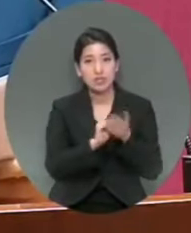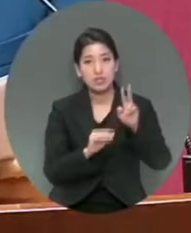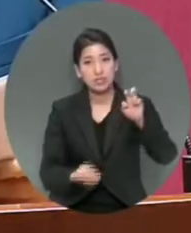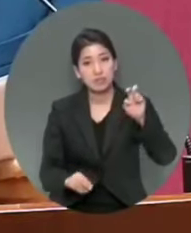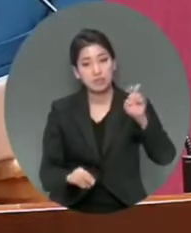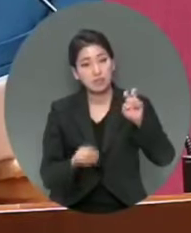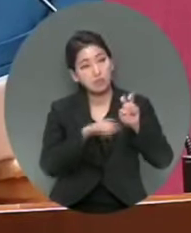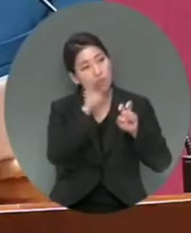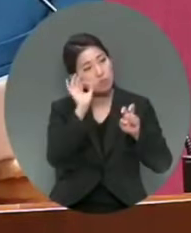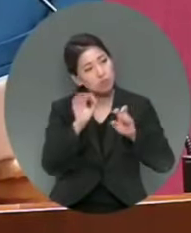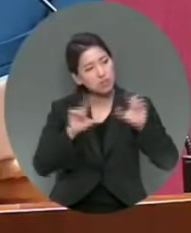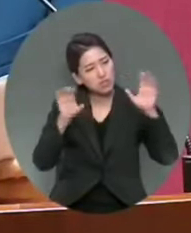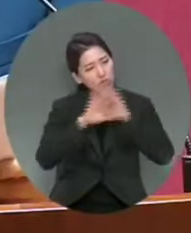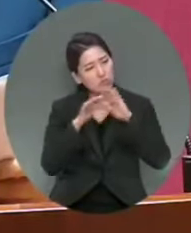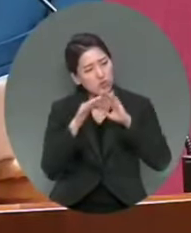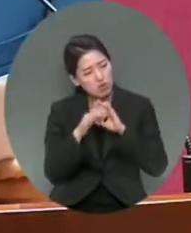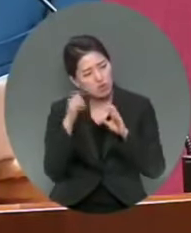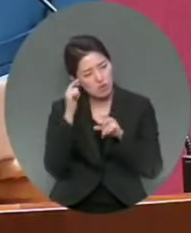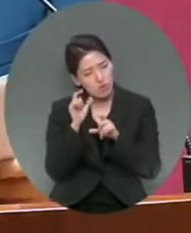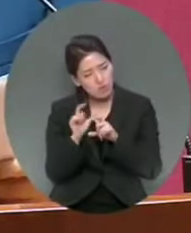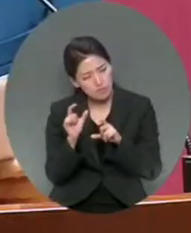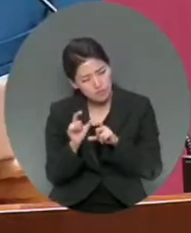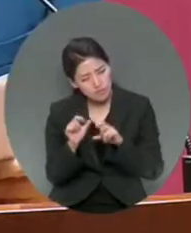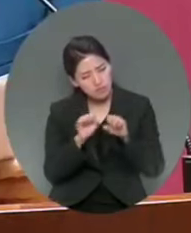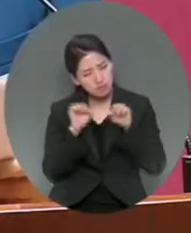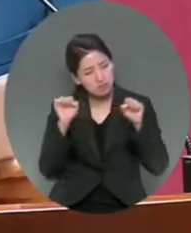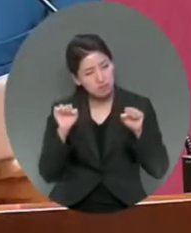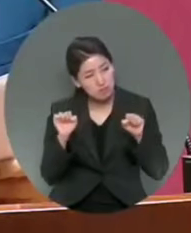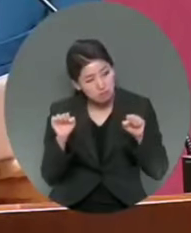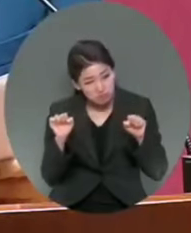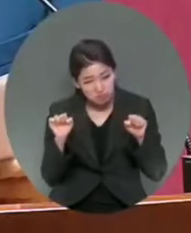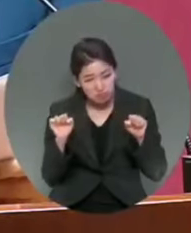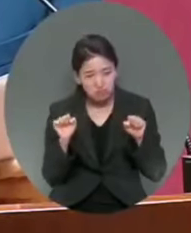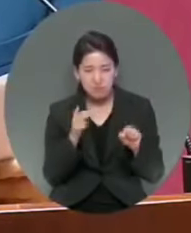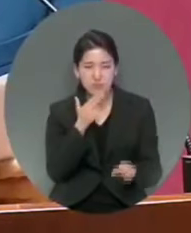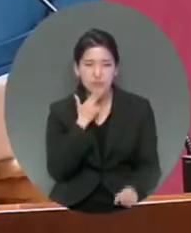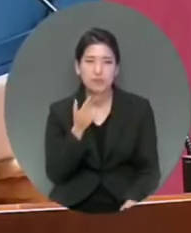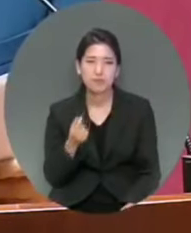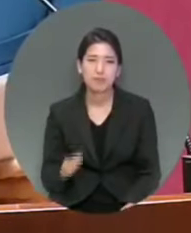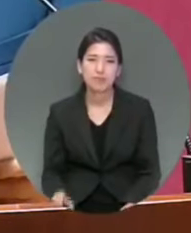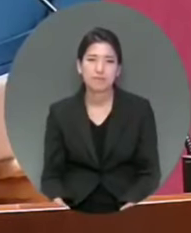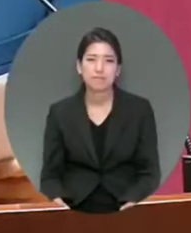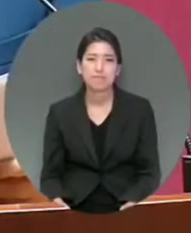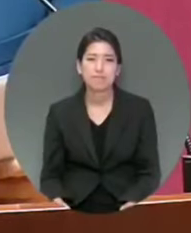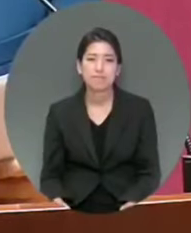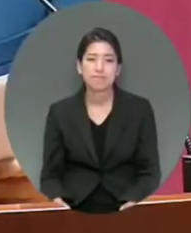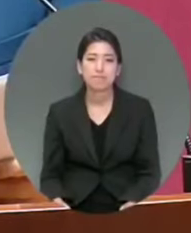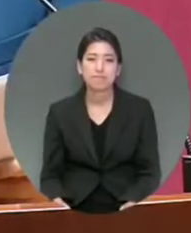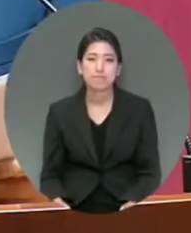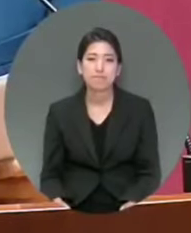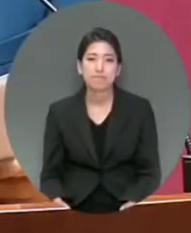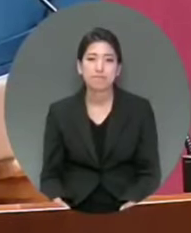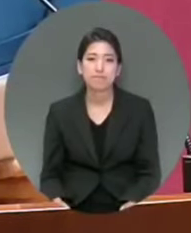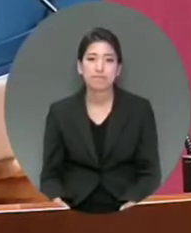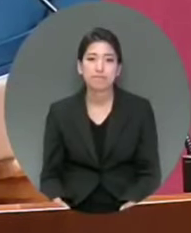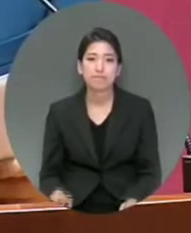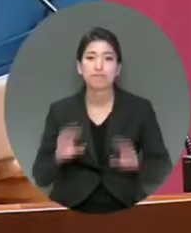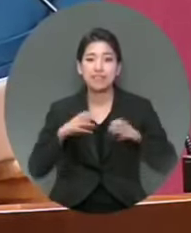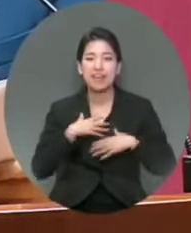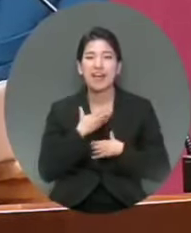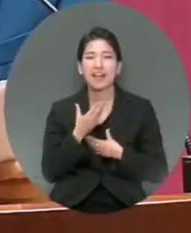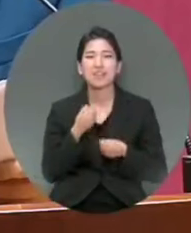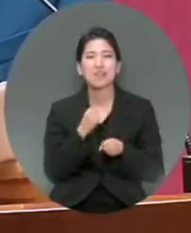기후 위기에 대한 깊은 고민과 시스템 구축 의지가 없어 보입니다. 수혜로부터 안전한 대한민국을 만들기 위한 예산안이라고